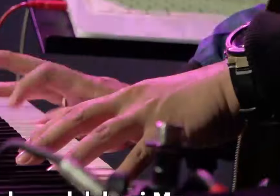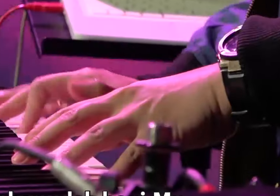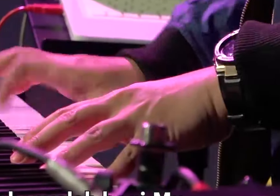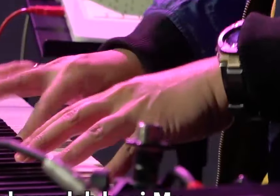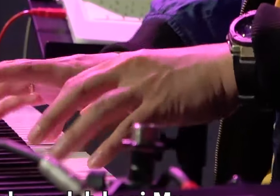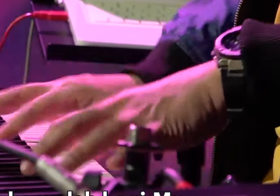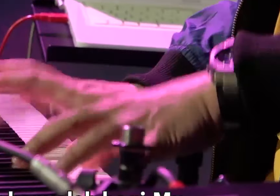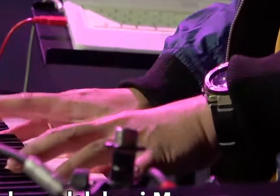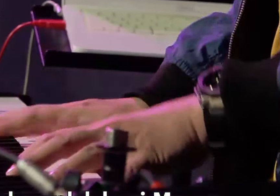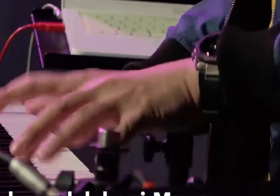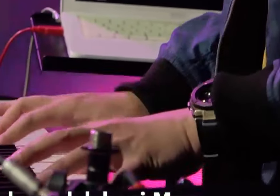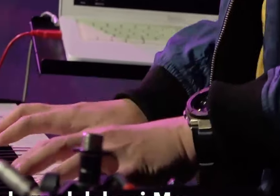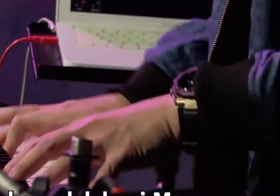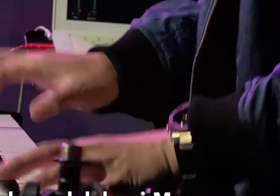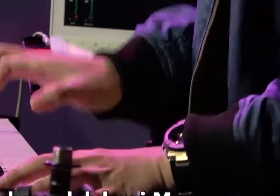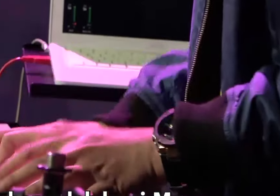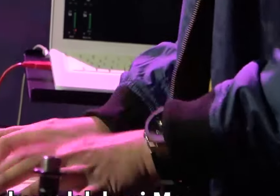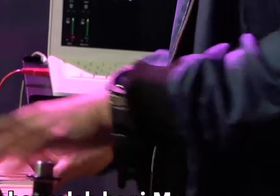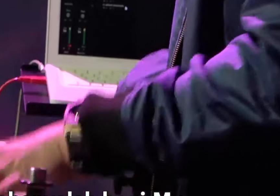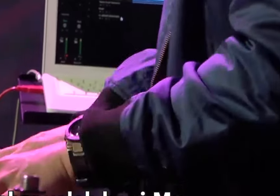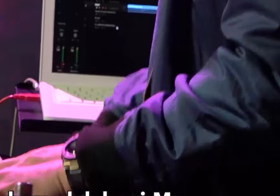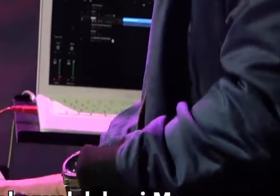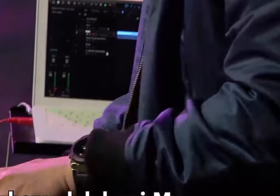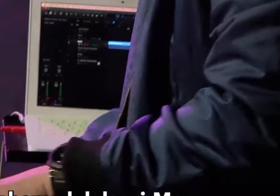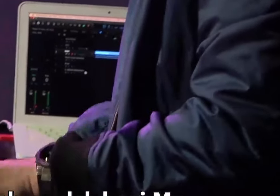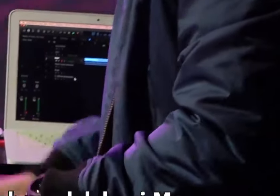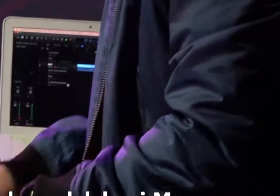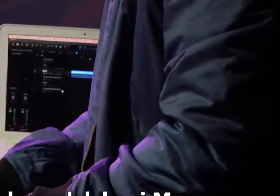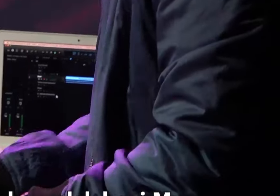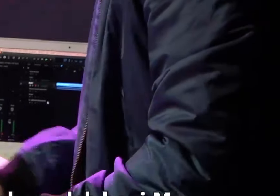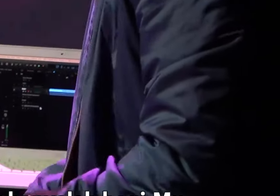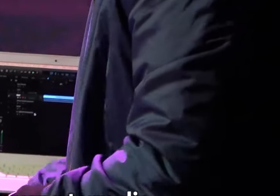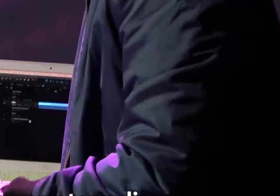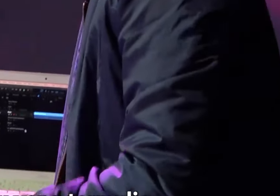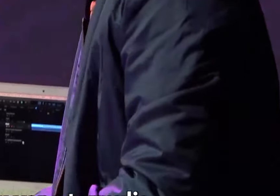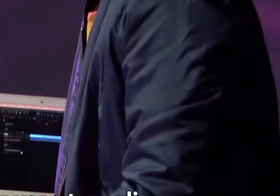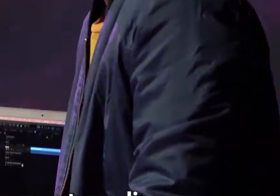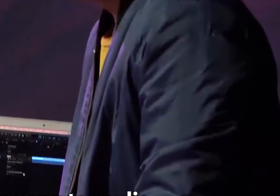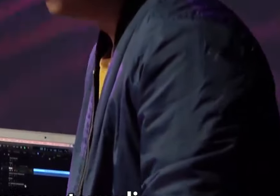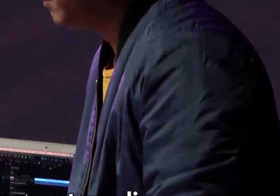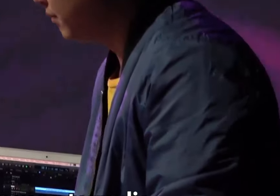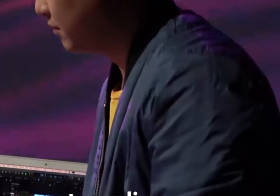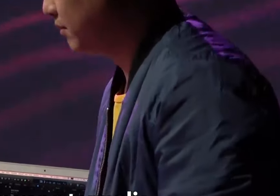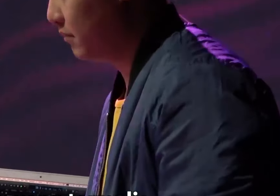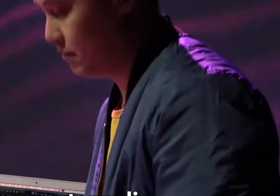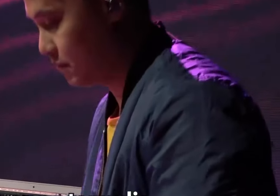Ku beri yang terbaik, hanyalah bagi-Mu.